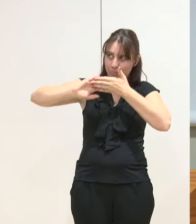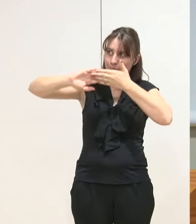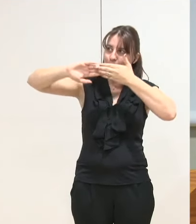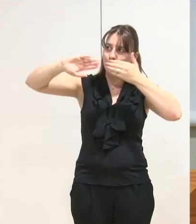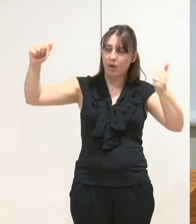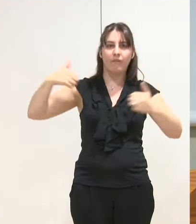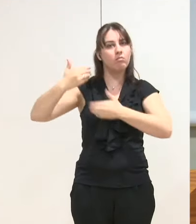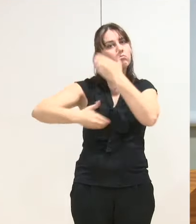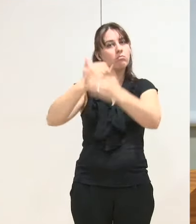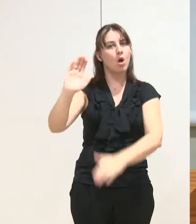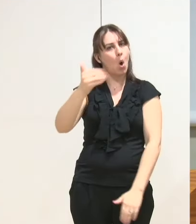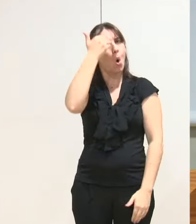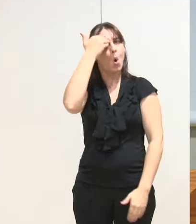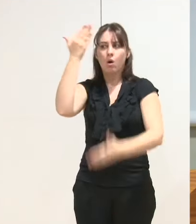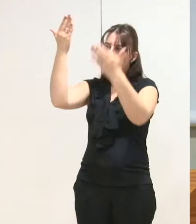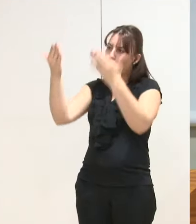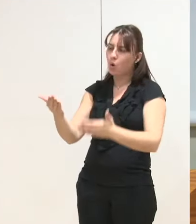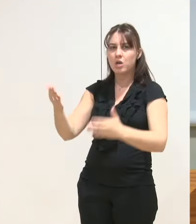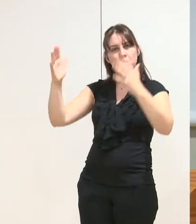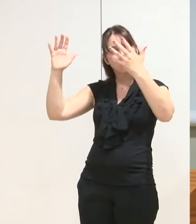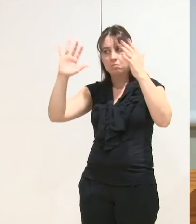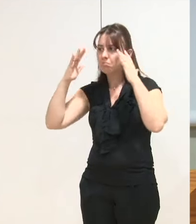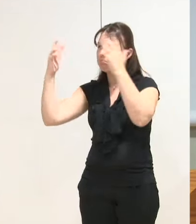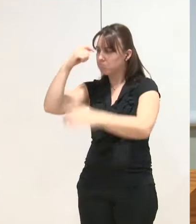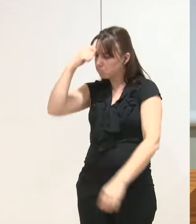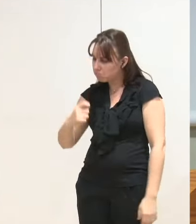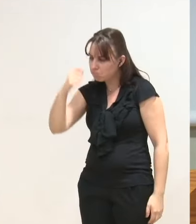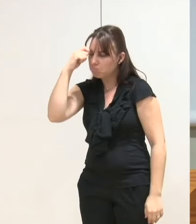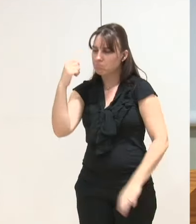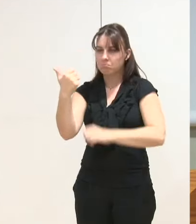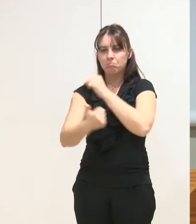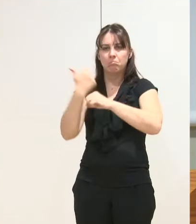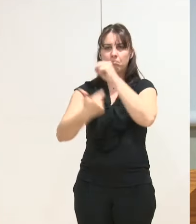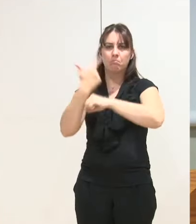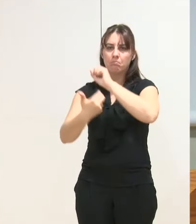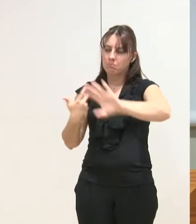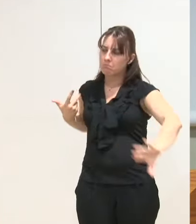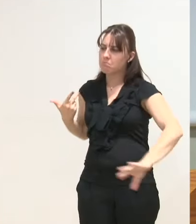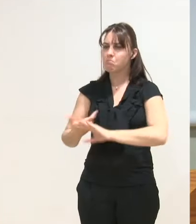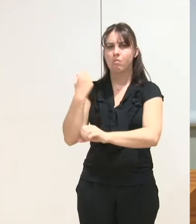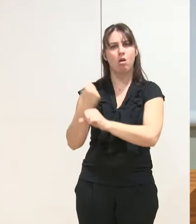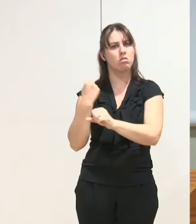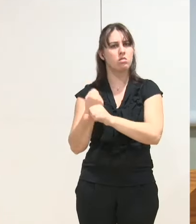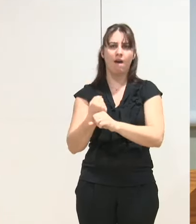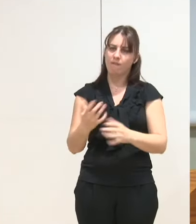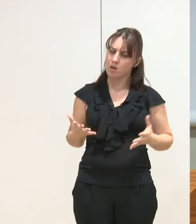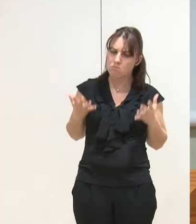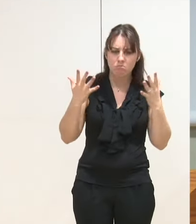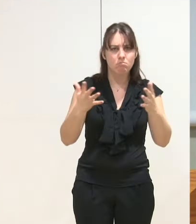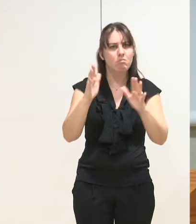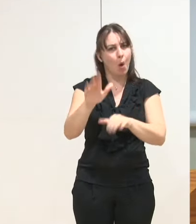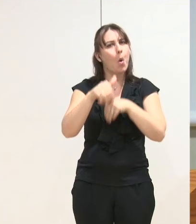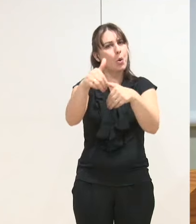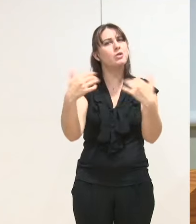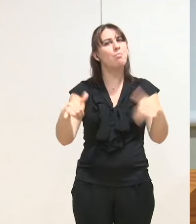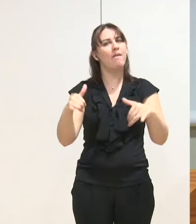d'avoir cette reconnaissance pour ces pour ces agents qui ont ré pendant de nombreuses années pour la ville de Grenoble et qui continueront évidemment de